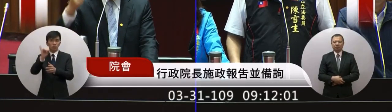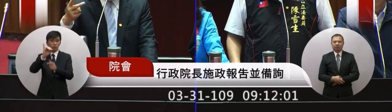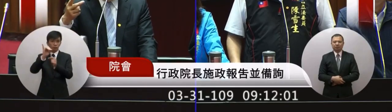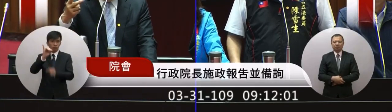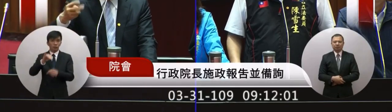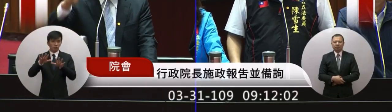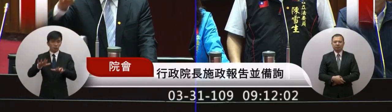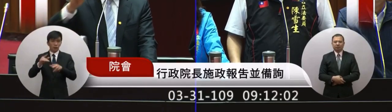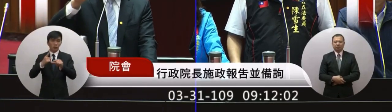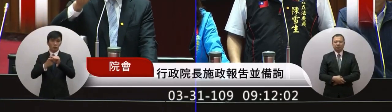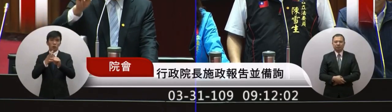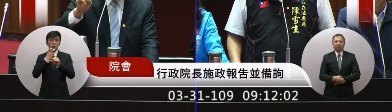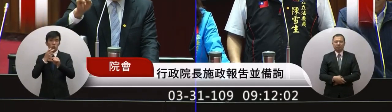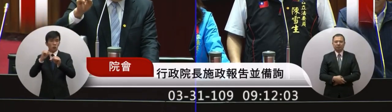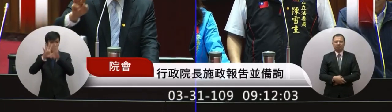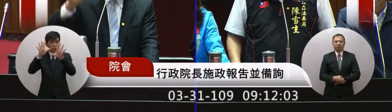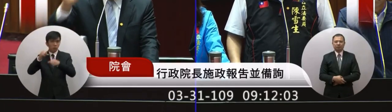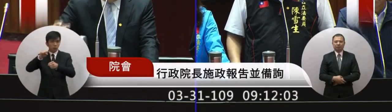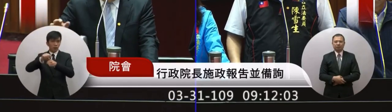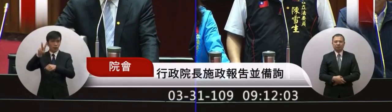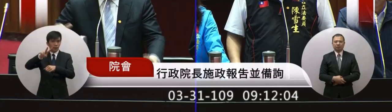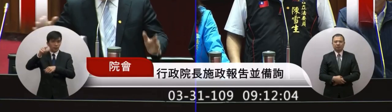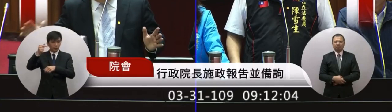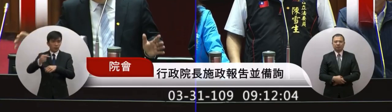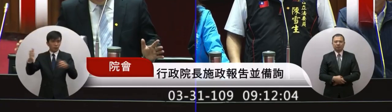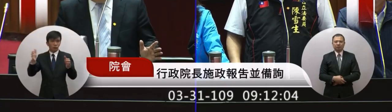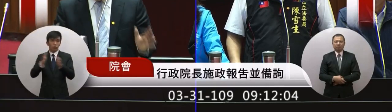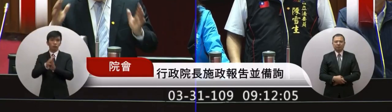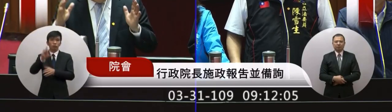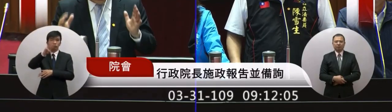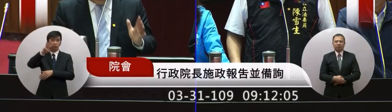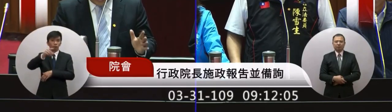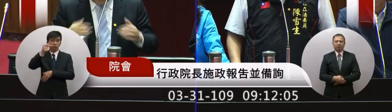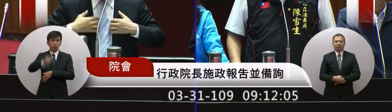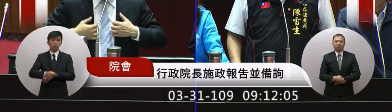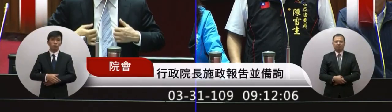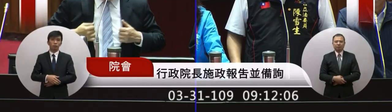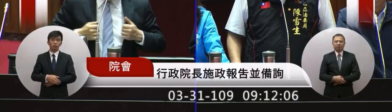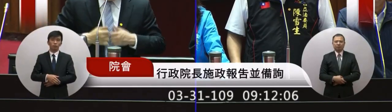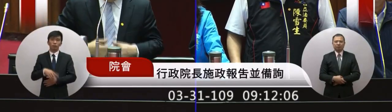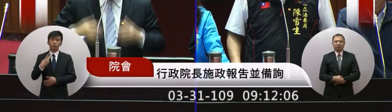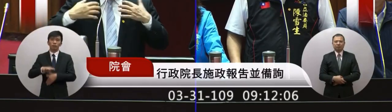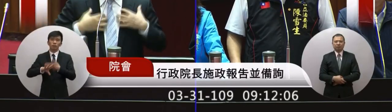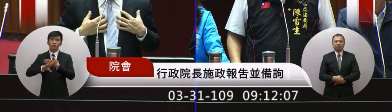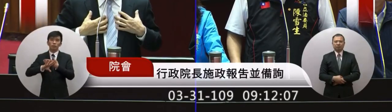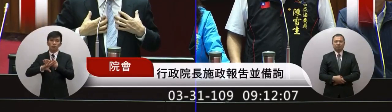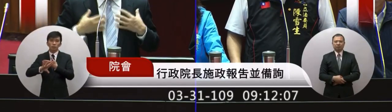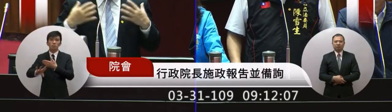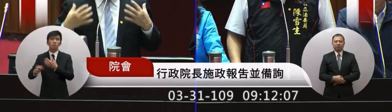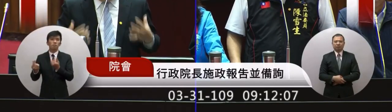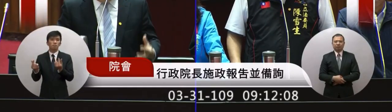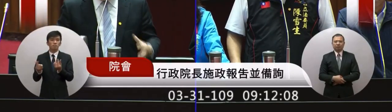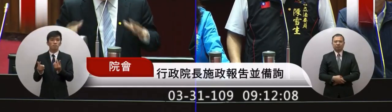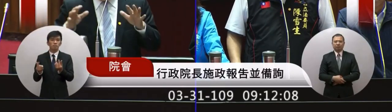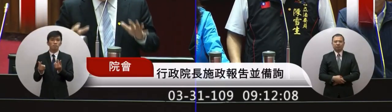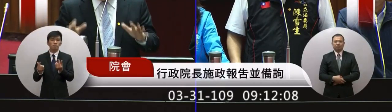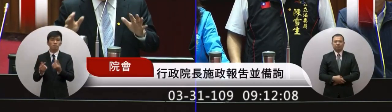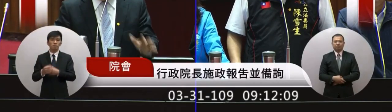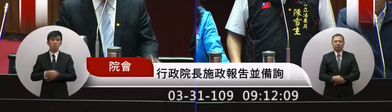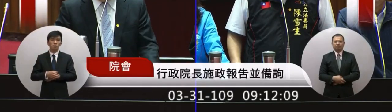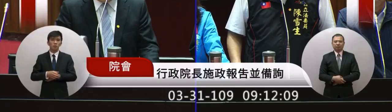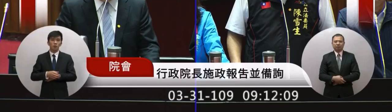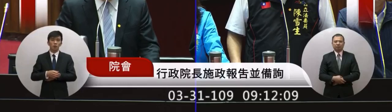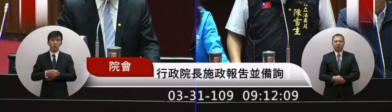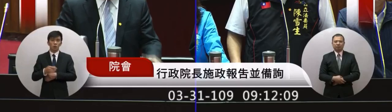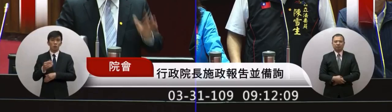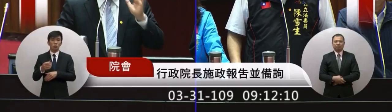布2000亿，就这3000亿了。另外，我们再有其他相关，包括我们怎么样子公共支